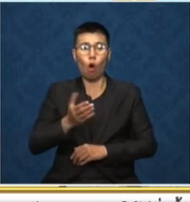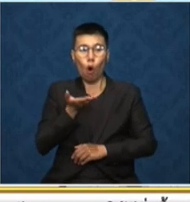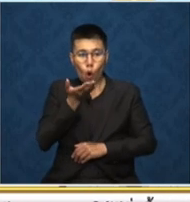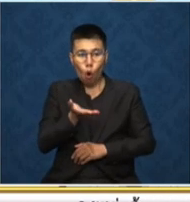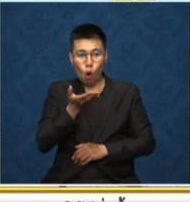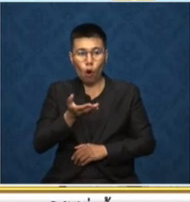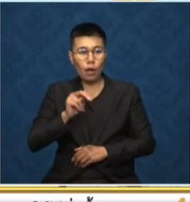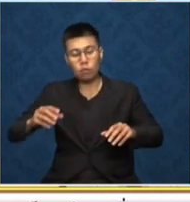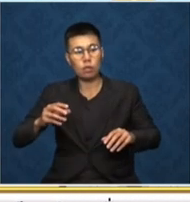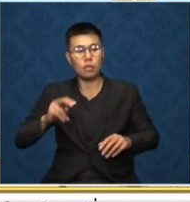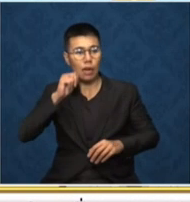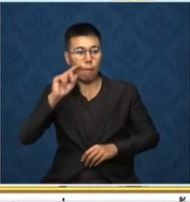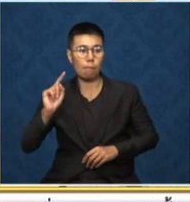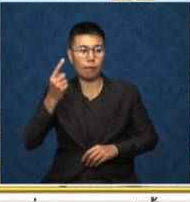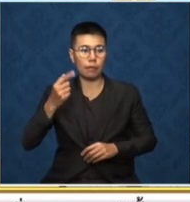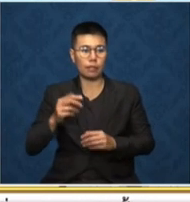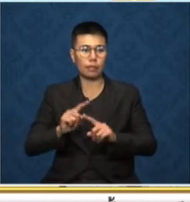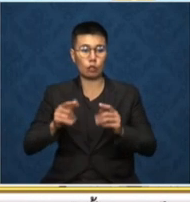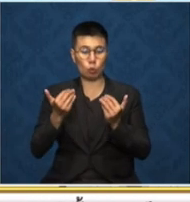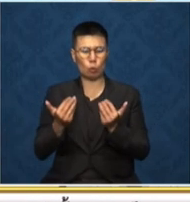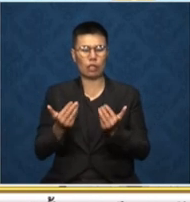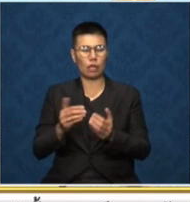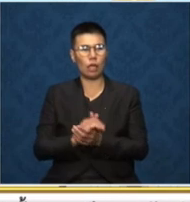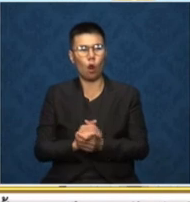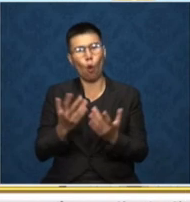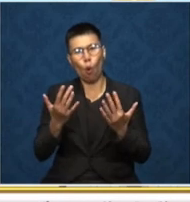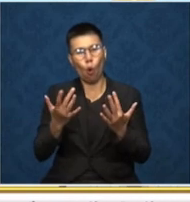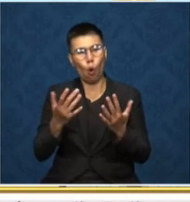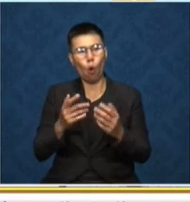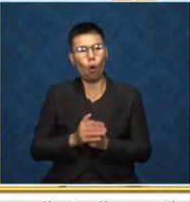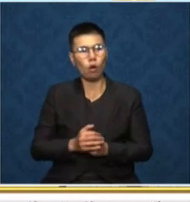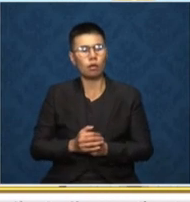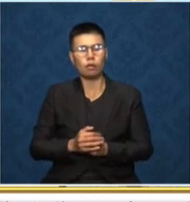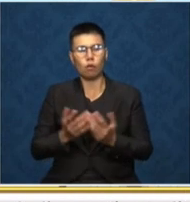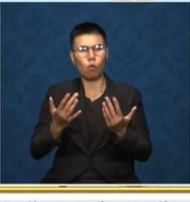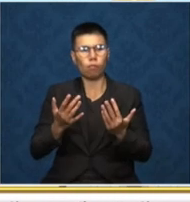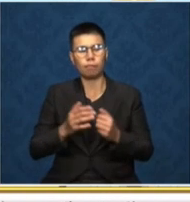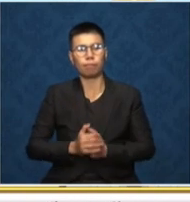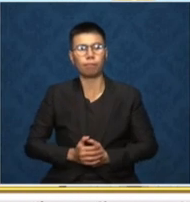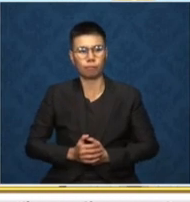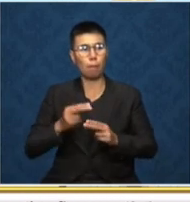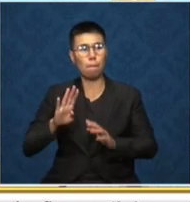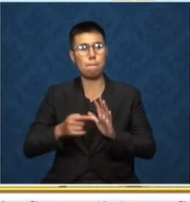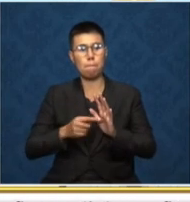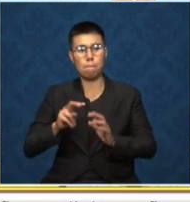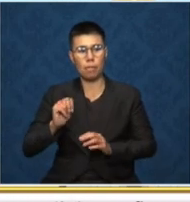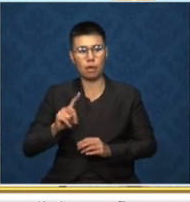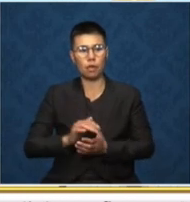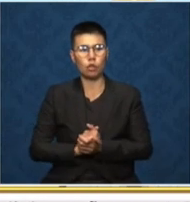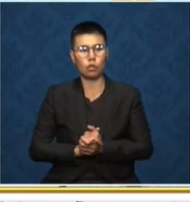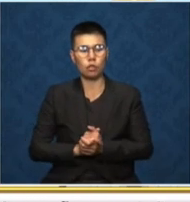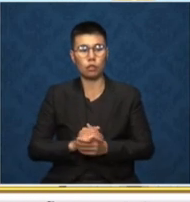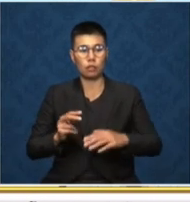ให้ทั่วถึงและครอบคลุมถึงบัดนี้ยังไม่ได้รับคำตอบจากหน่วยงานที่เกี่ยวข้องเลยครับเรื่องที่สองนะครับสะพานสมเด็